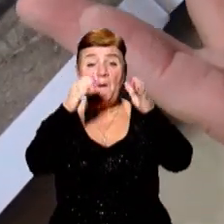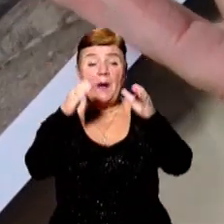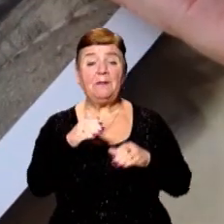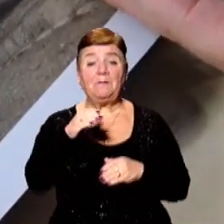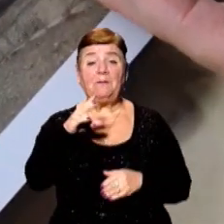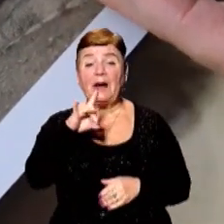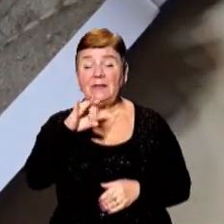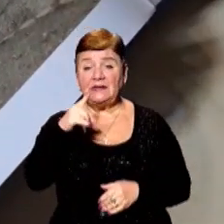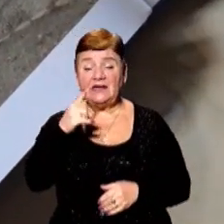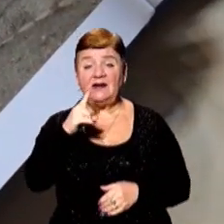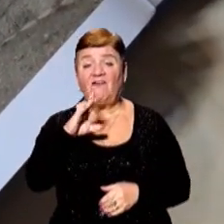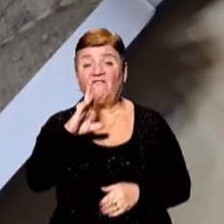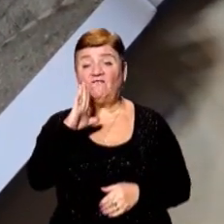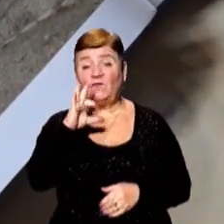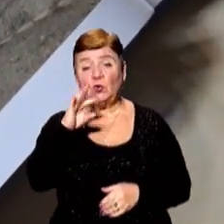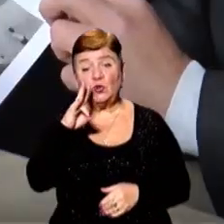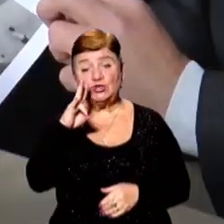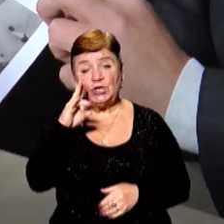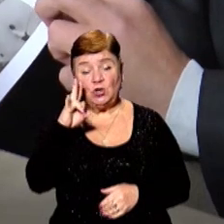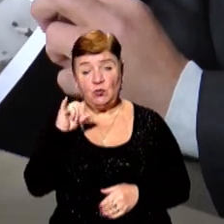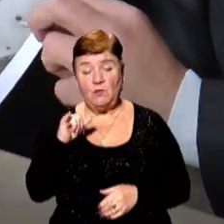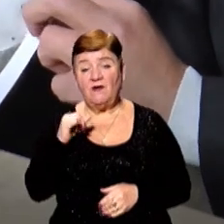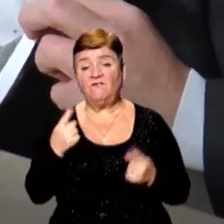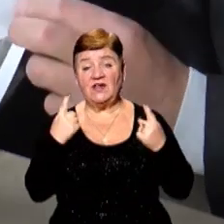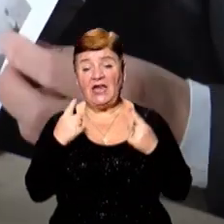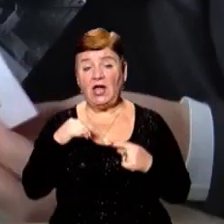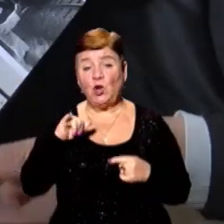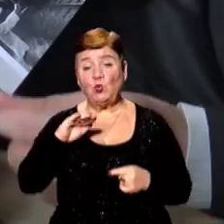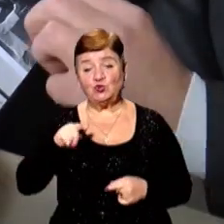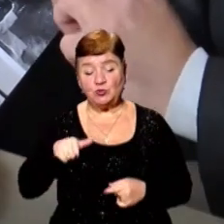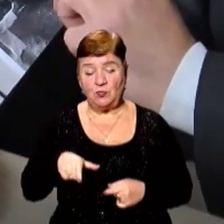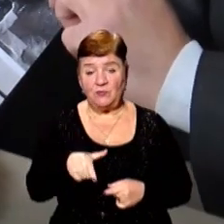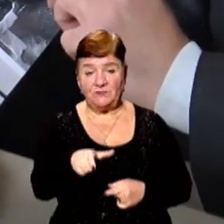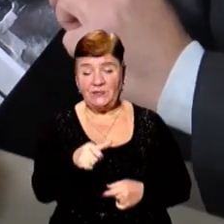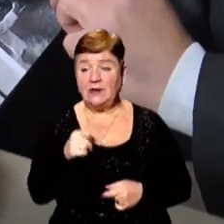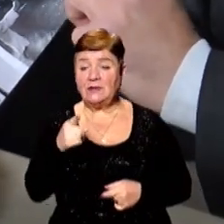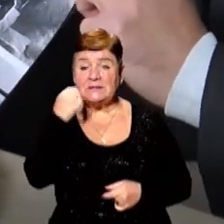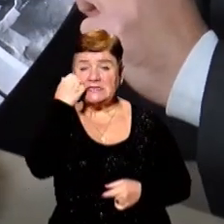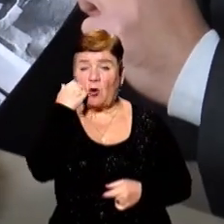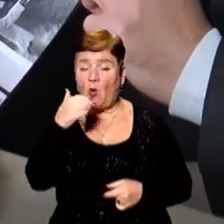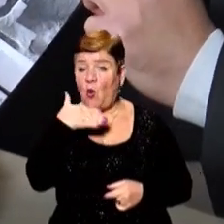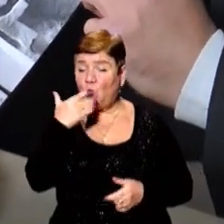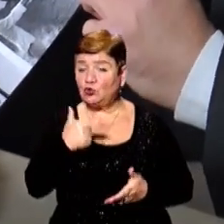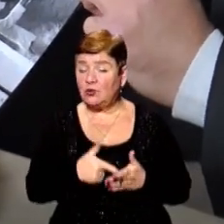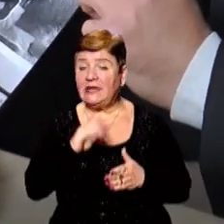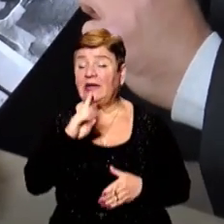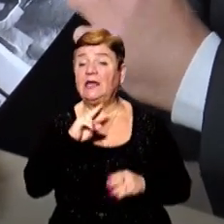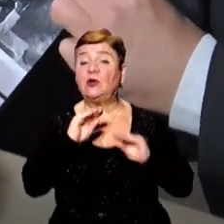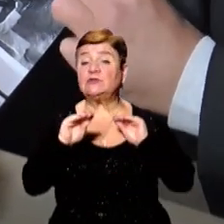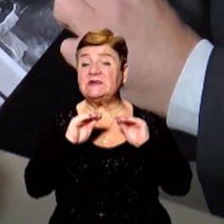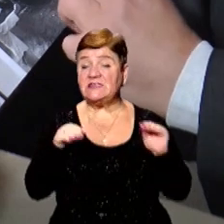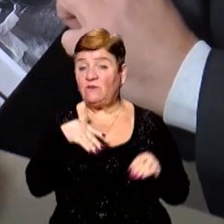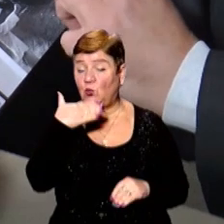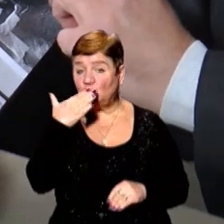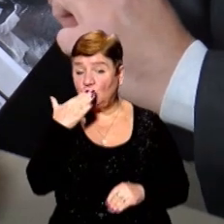Августину Волошину, він впадав у великий Уж. Михайло Басараб показує світлини Старого Ужгорода, які розмістив на сторінці